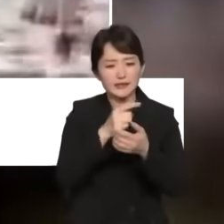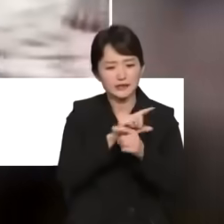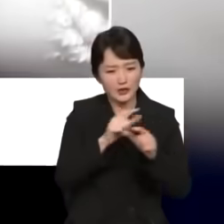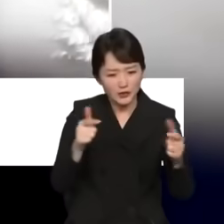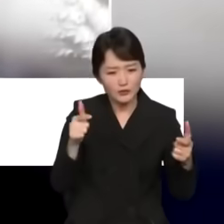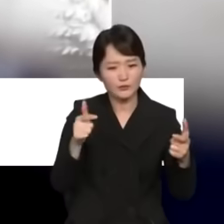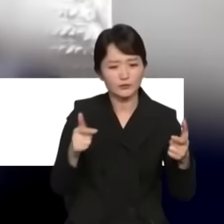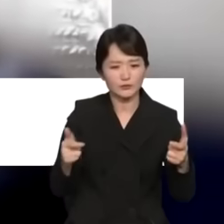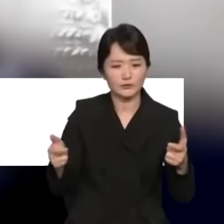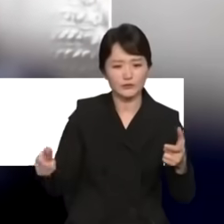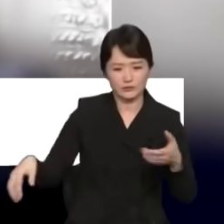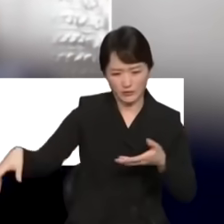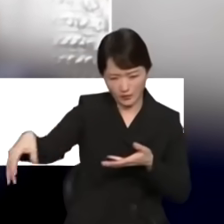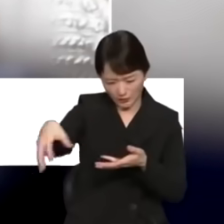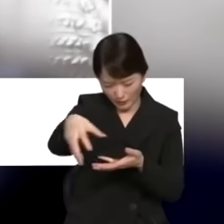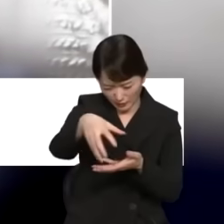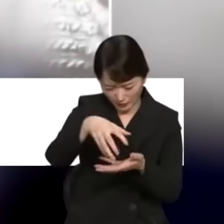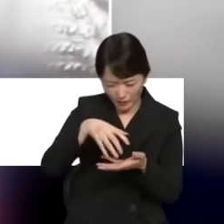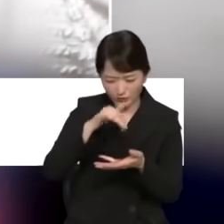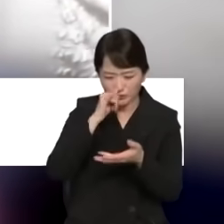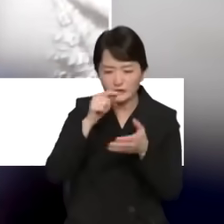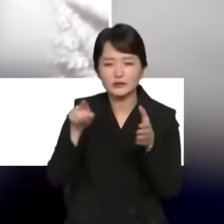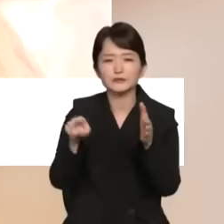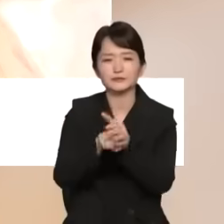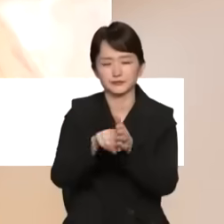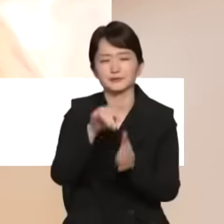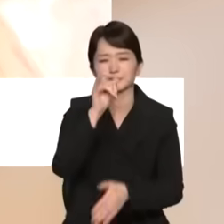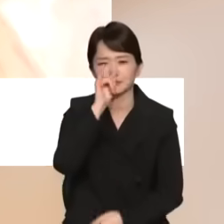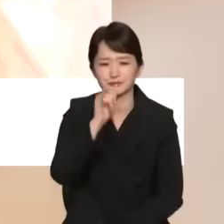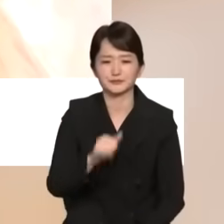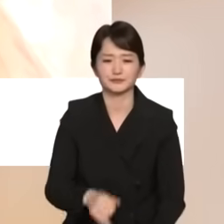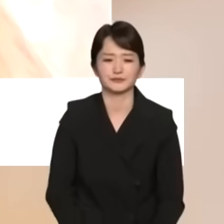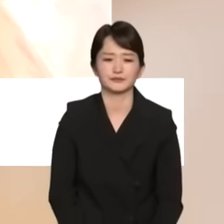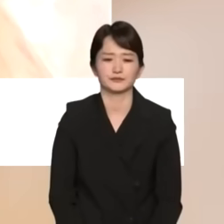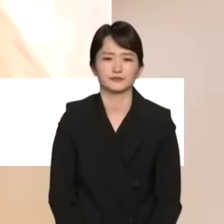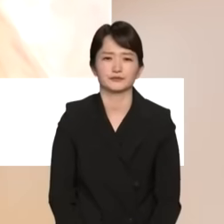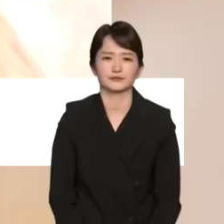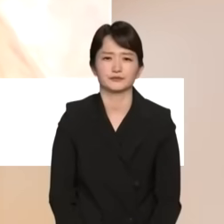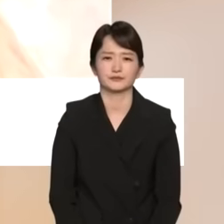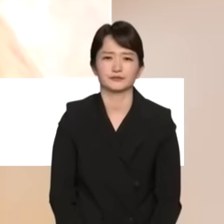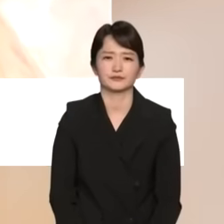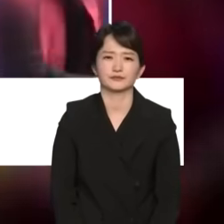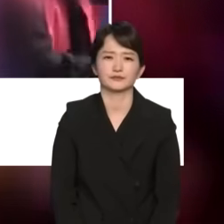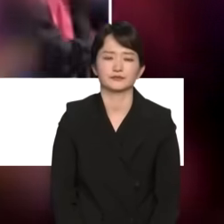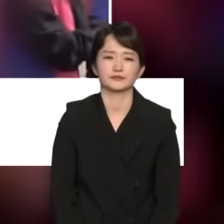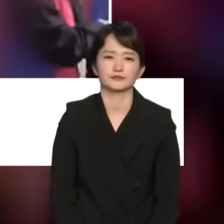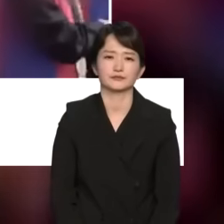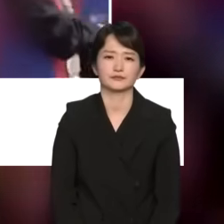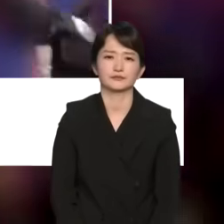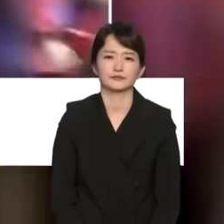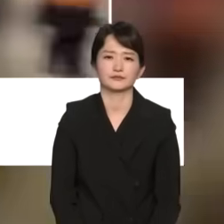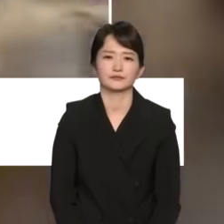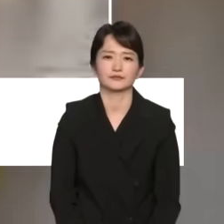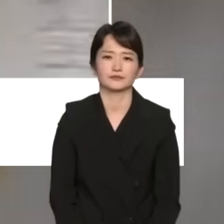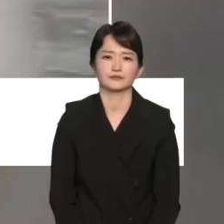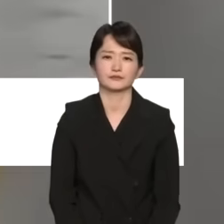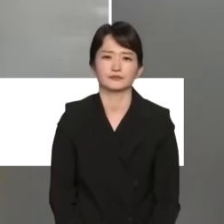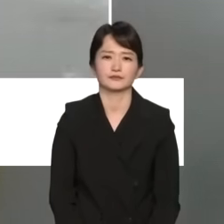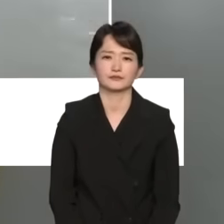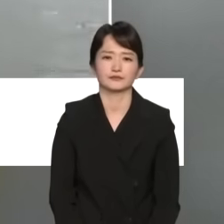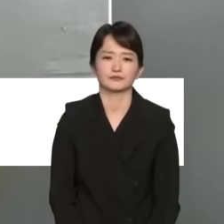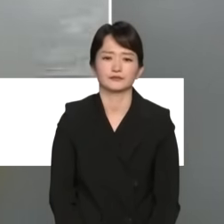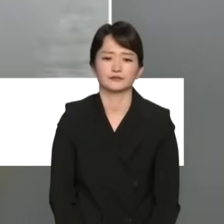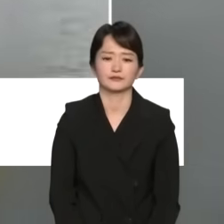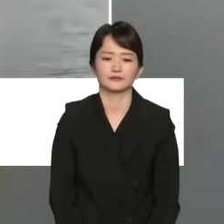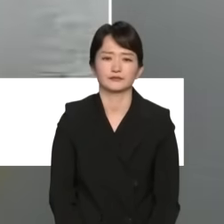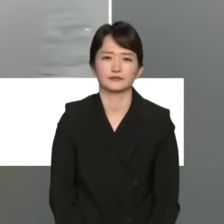ばすごく米とか作物が取れるようになるよっていうそっちの方を信じる人の方がまあ多か